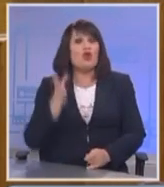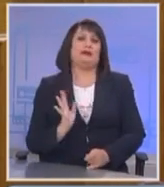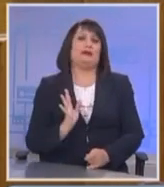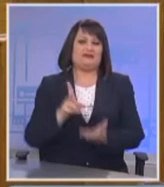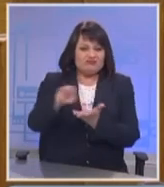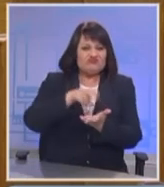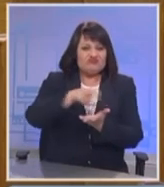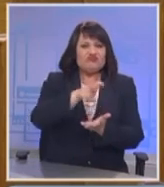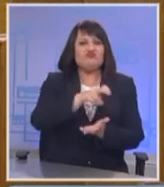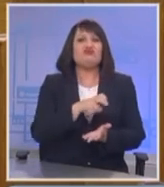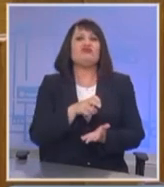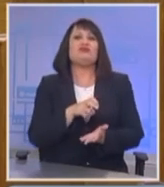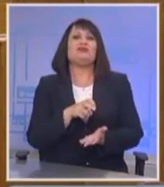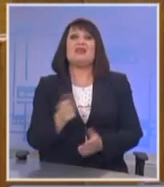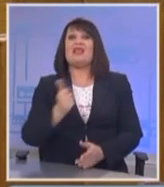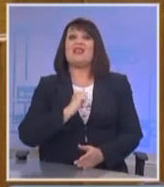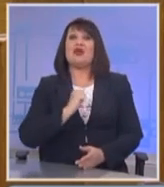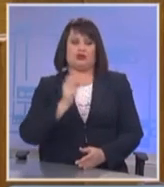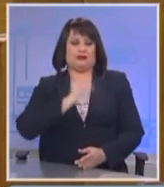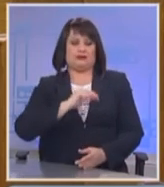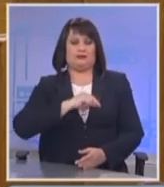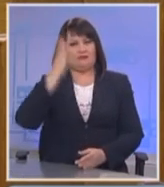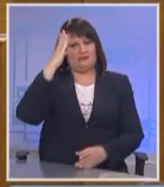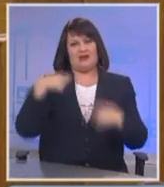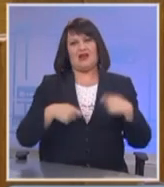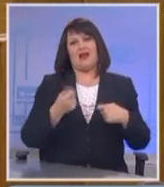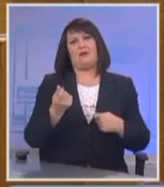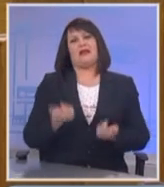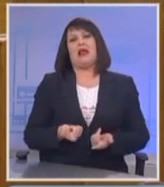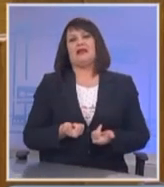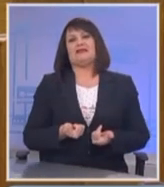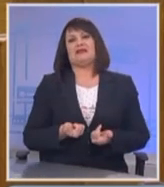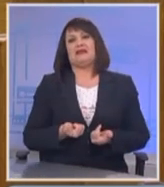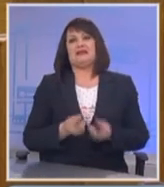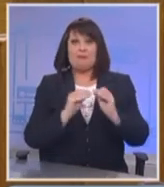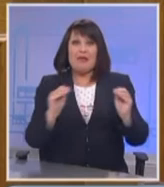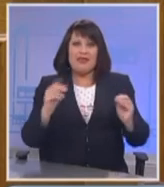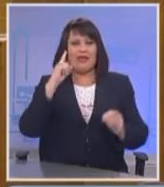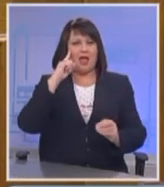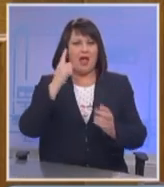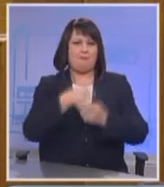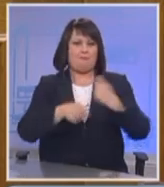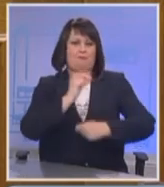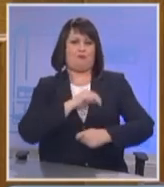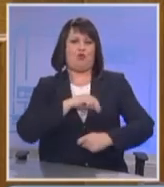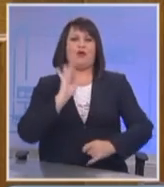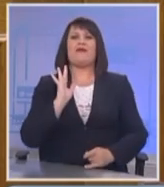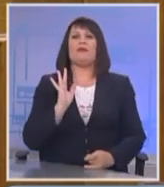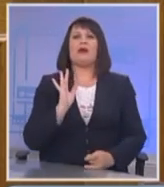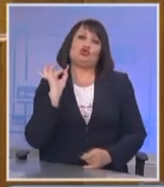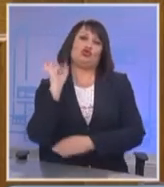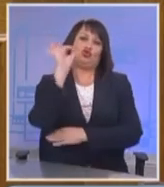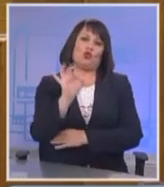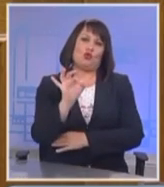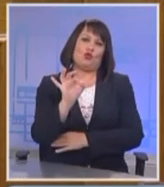που καρπώνεται ο ιδιώτης καπιταλιστής και επενδύει στην παιδεία για να βγάλει μόνο κέρδη.